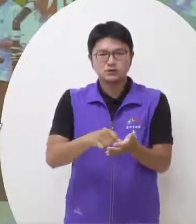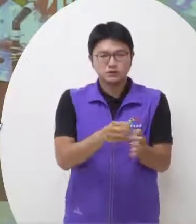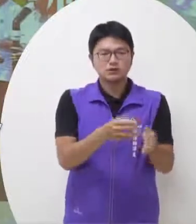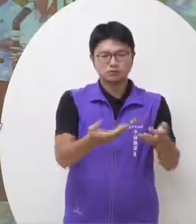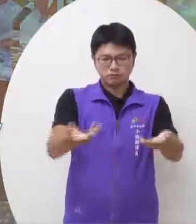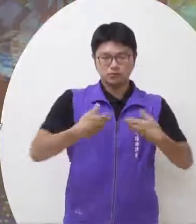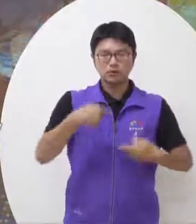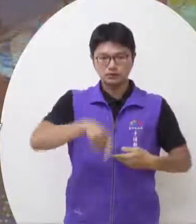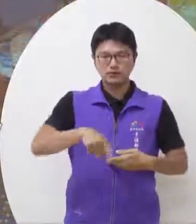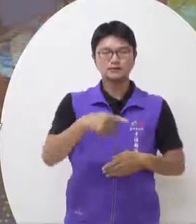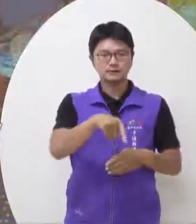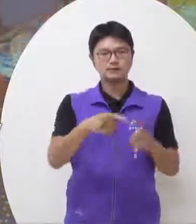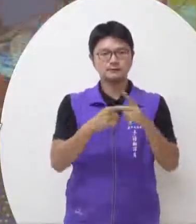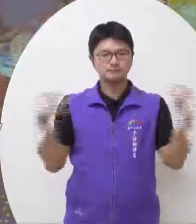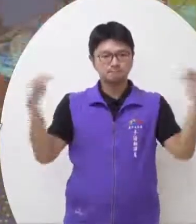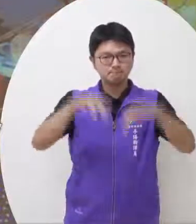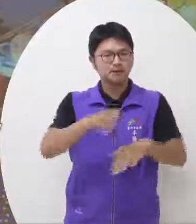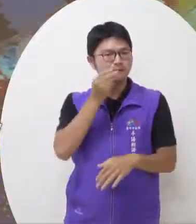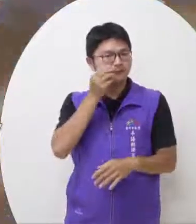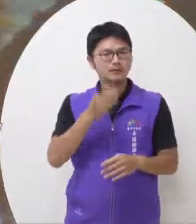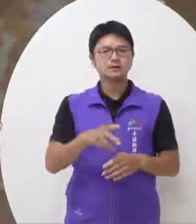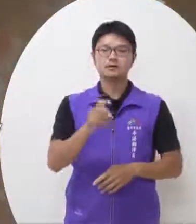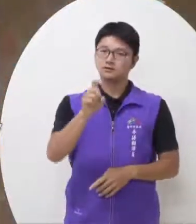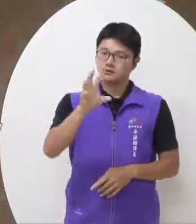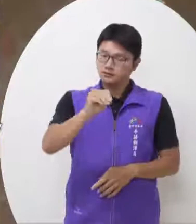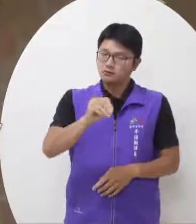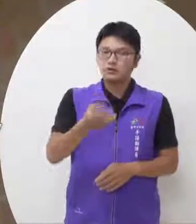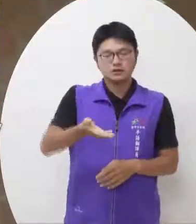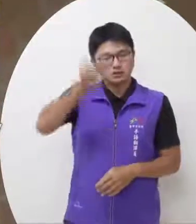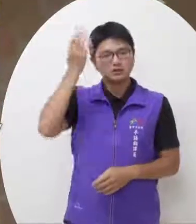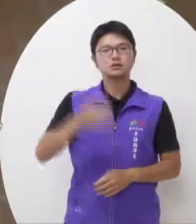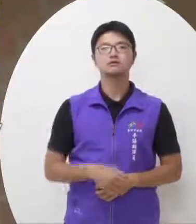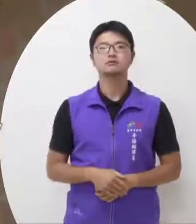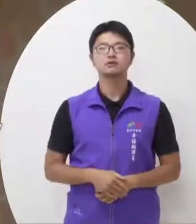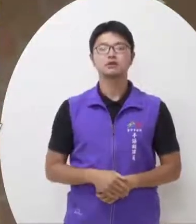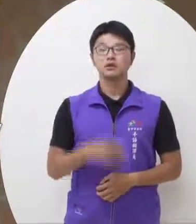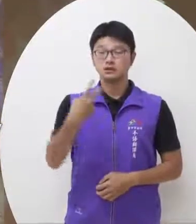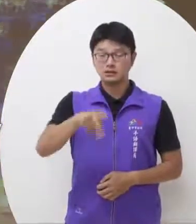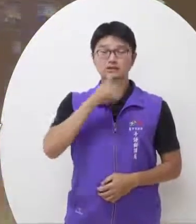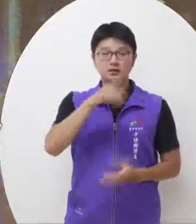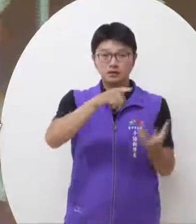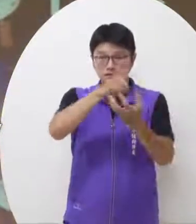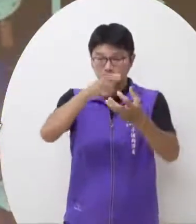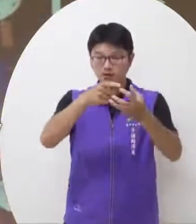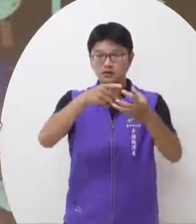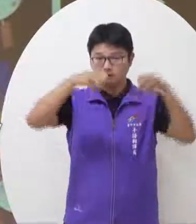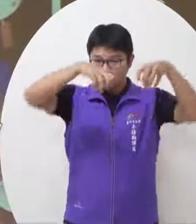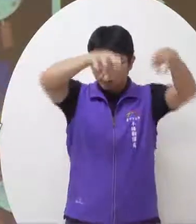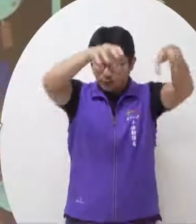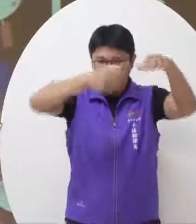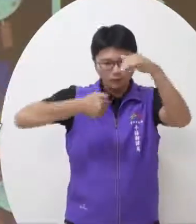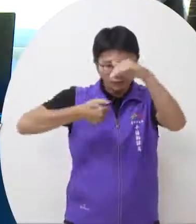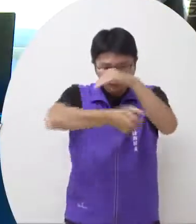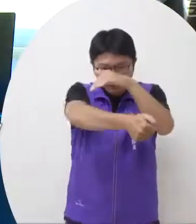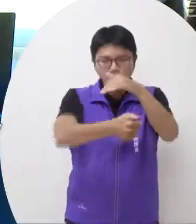观啊。那另外这个是我们的彩绘灯笼隧道啊，这个西屯各个学校的学生跟家长啊老师一起来那个